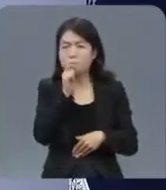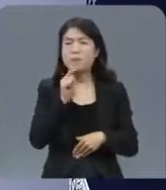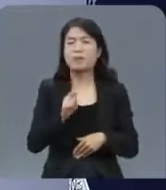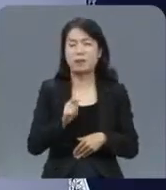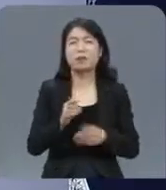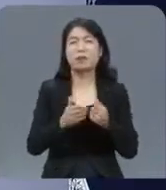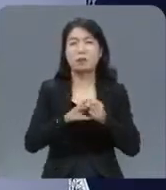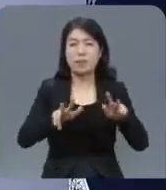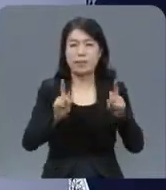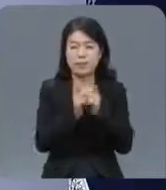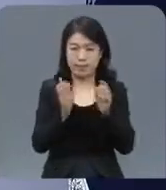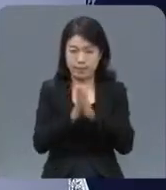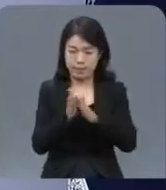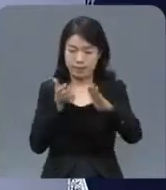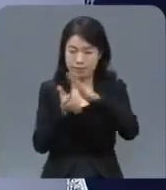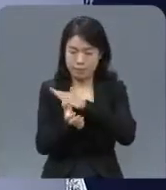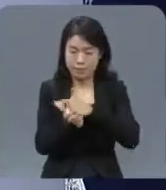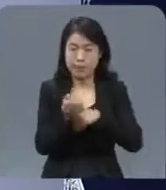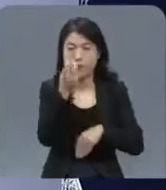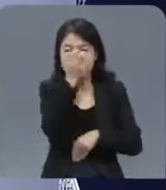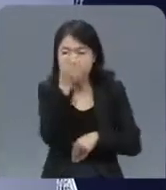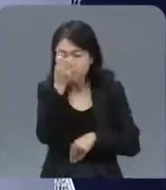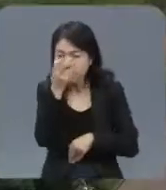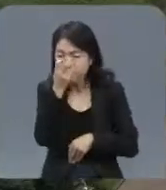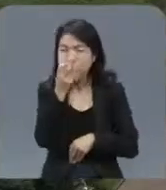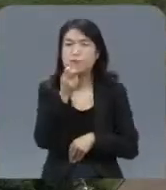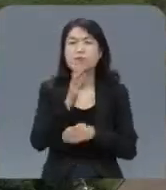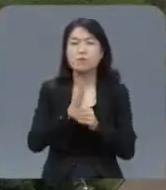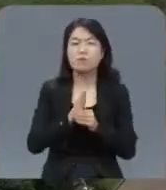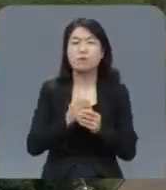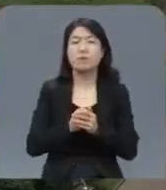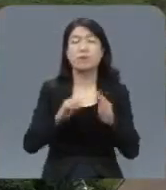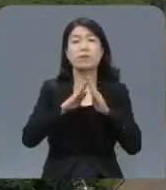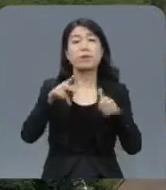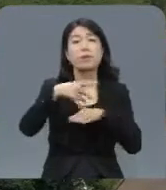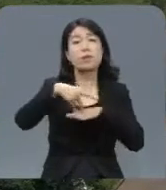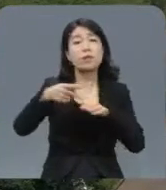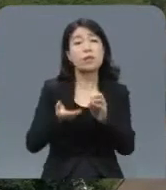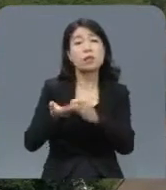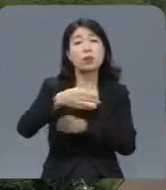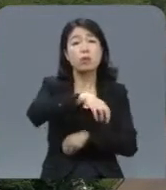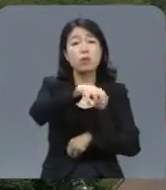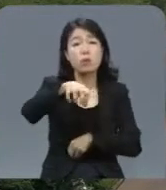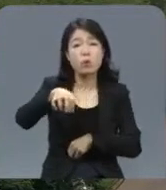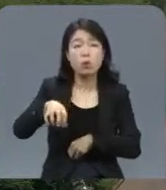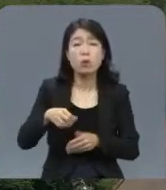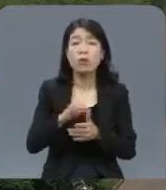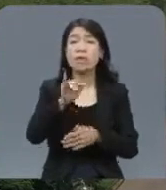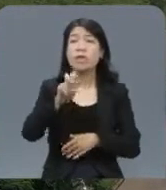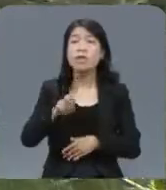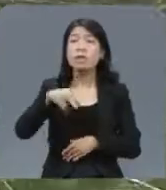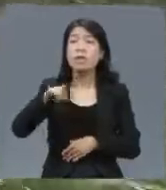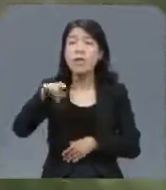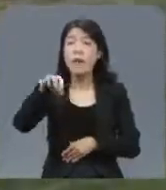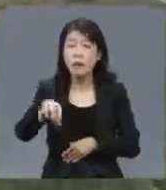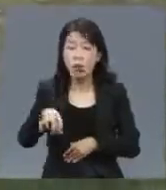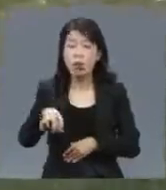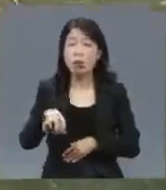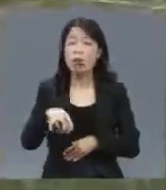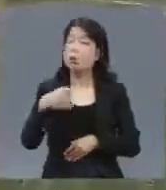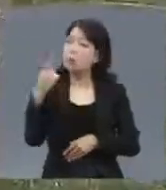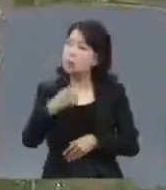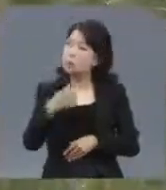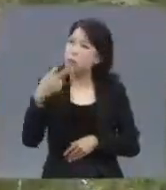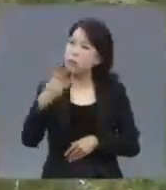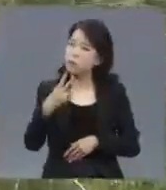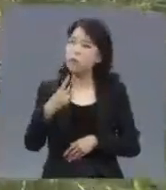제가 직접 현지를 찾아서 답사를 하고 전남 신안 섬 지역에서는 이 밖에도 임자도 에서만 이 3천 명 가량의